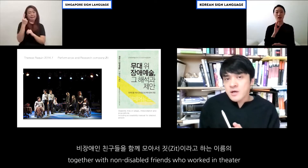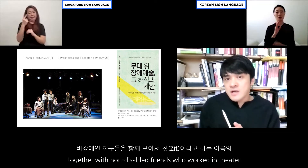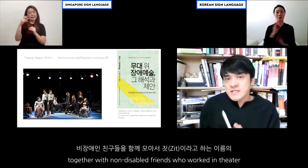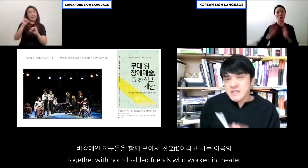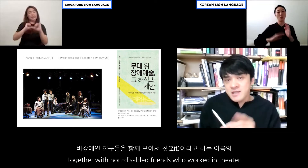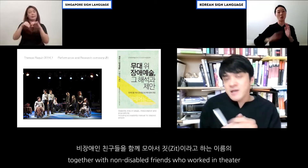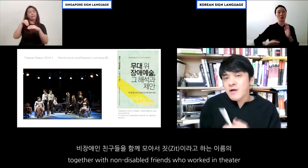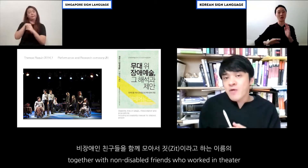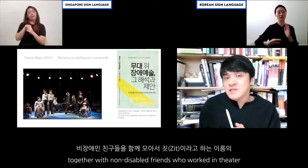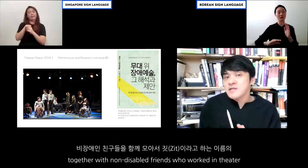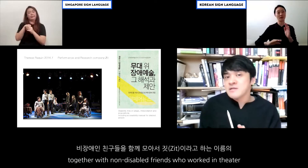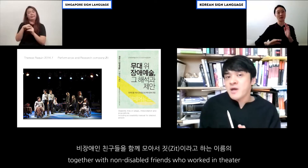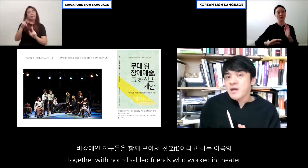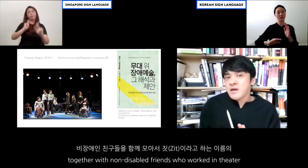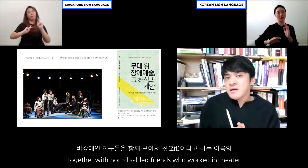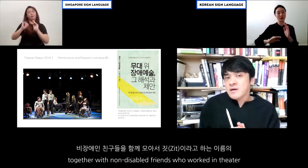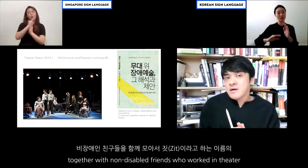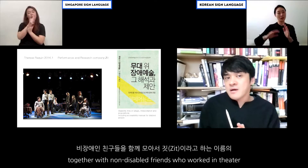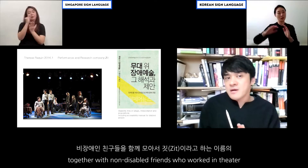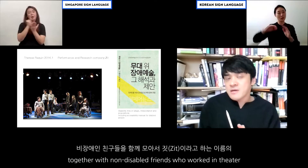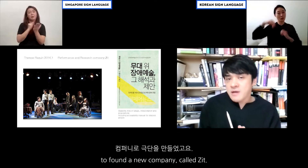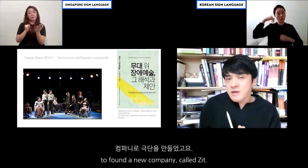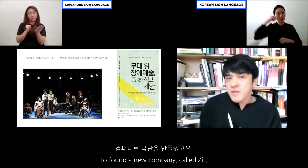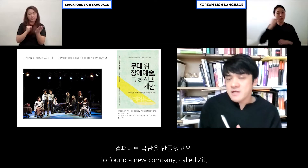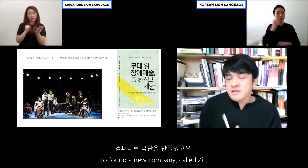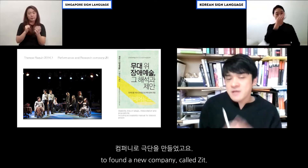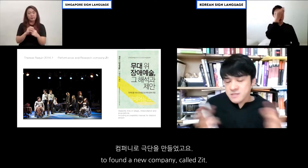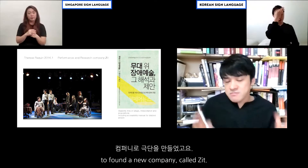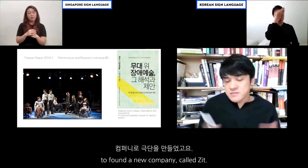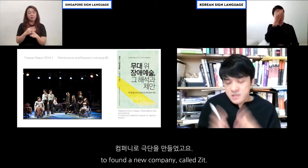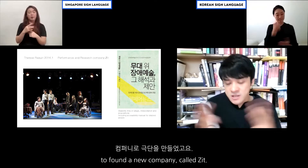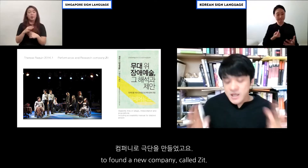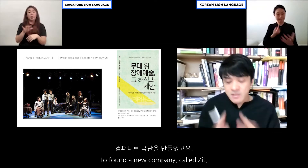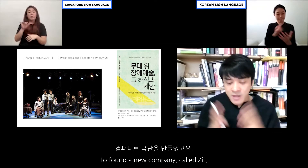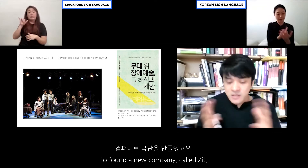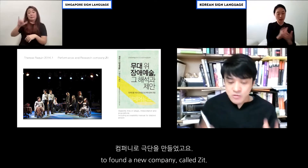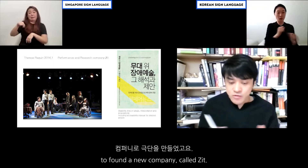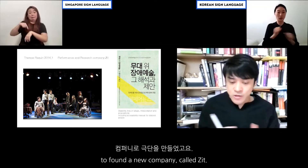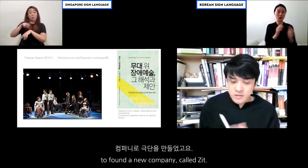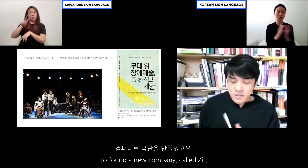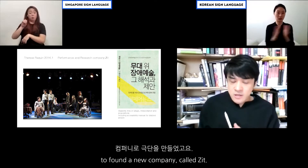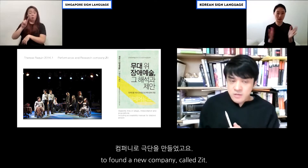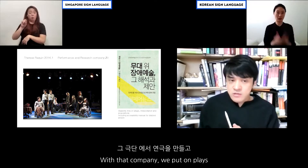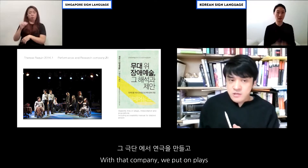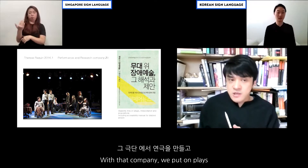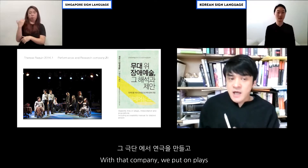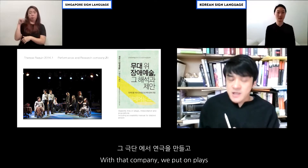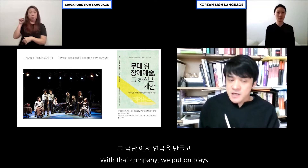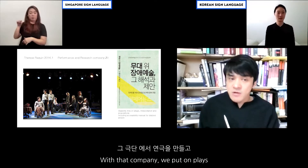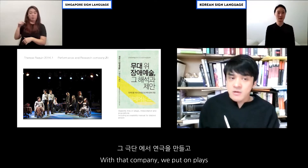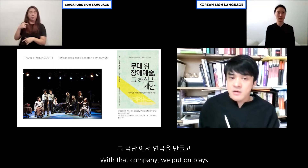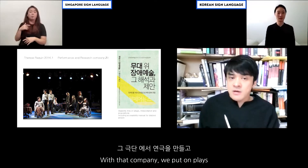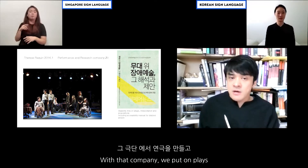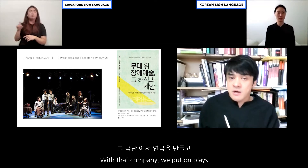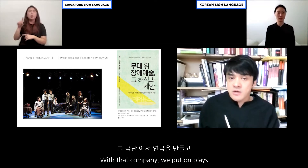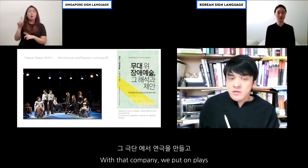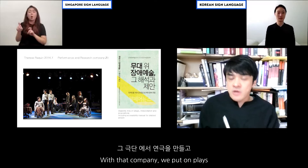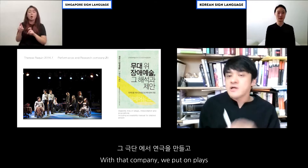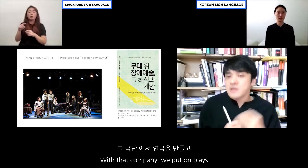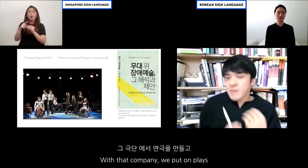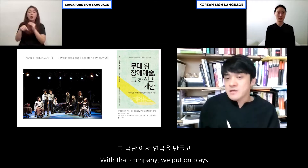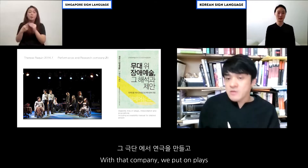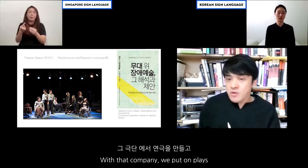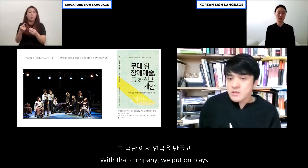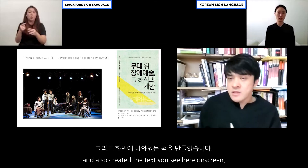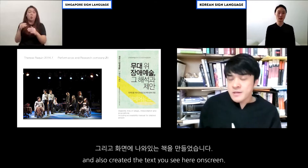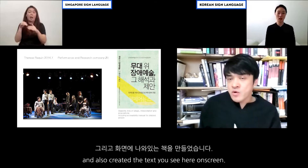모아서 짓이라고 하는 이름의 컴퍼니를 그러니까 극단을 만들었고요. 그 극단에서